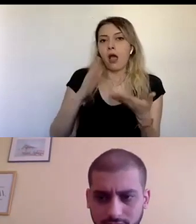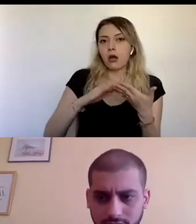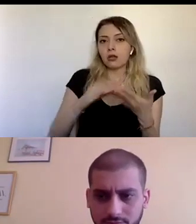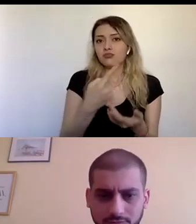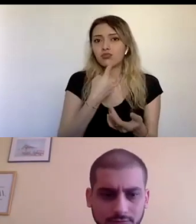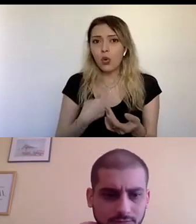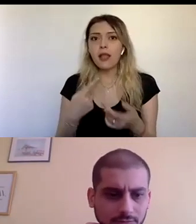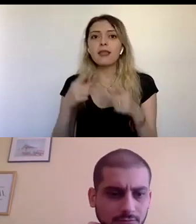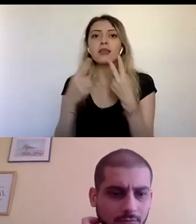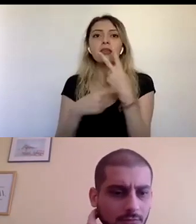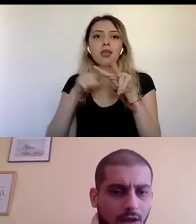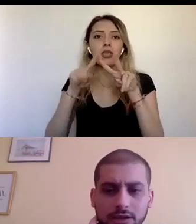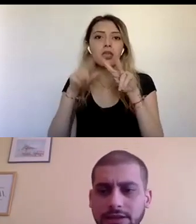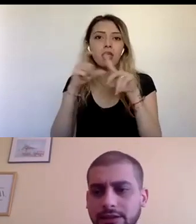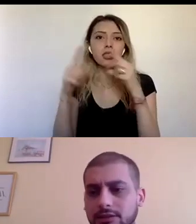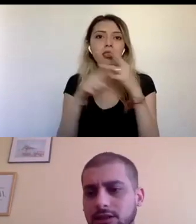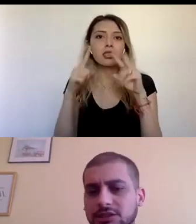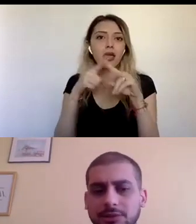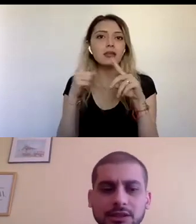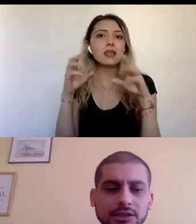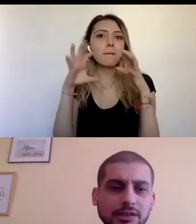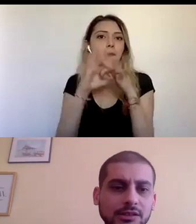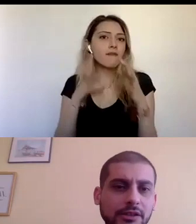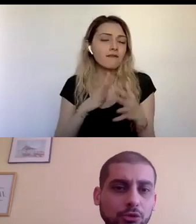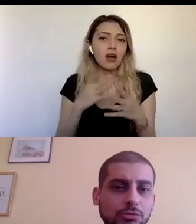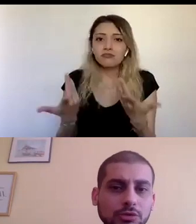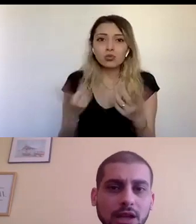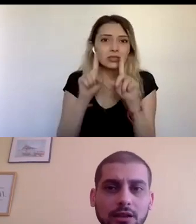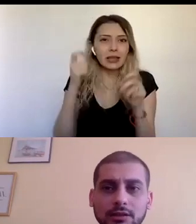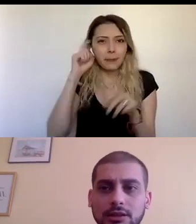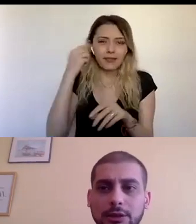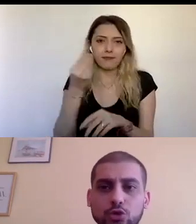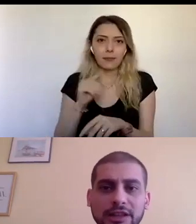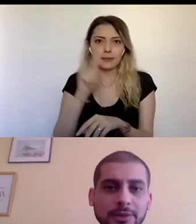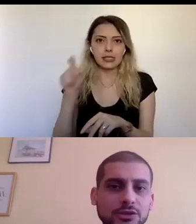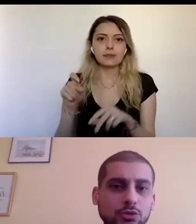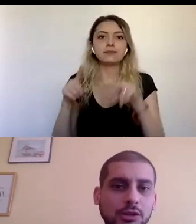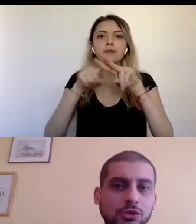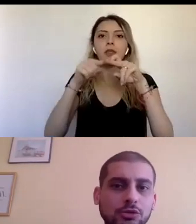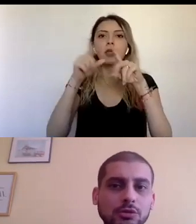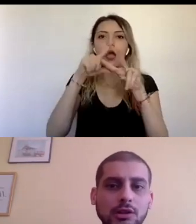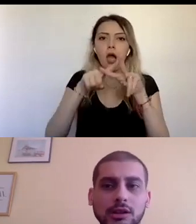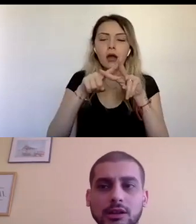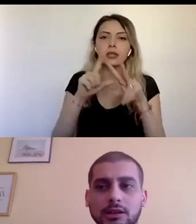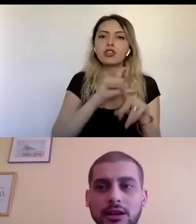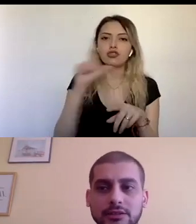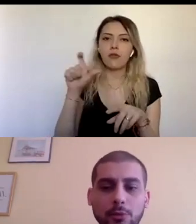bilgi verebilir misiniz? Evet, Yandex ile işbirliği içerisinde arama motorunu daha iyi güçlendirmek için kullanıyor onu.